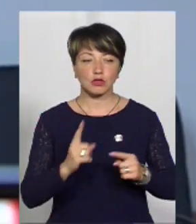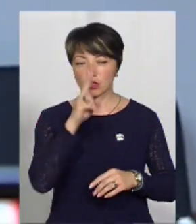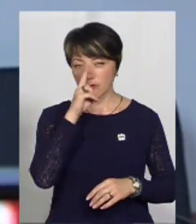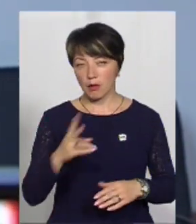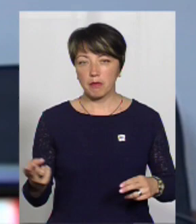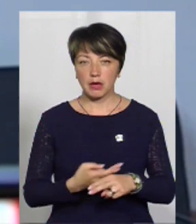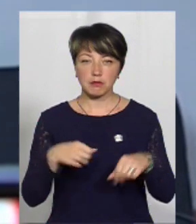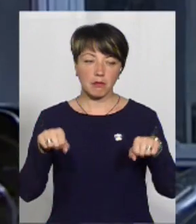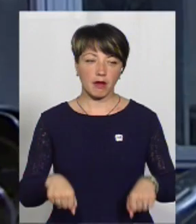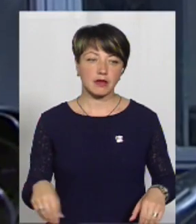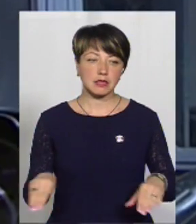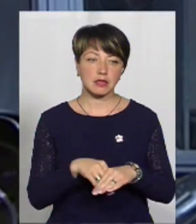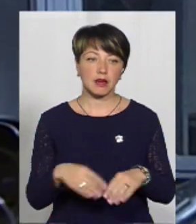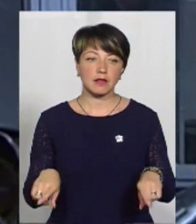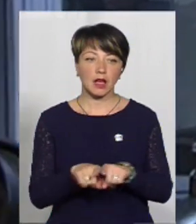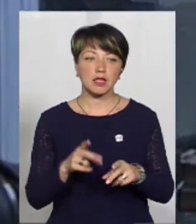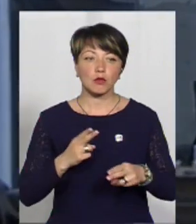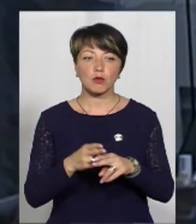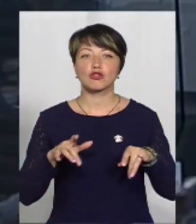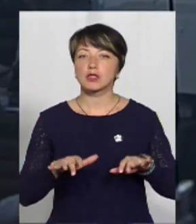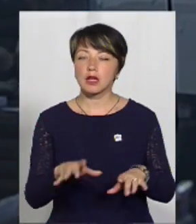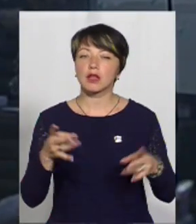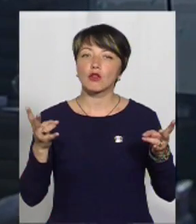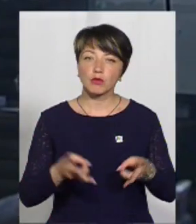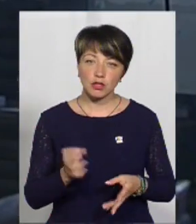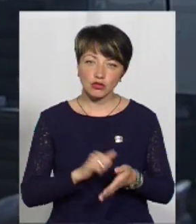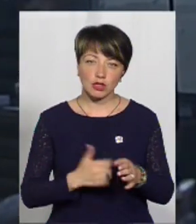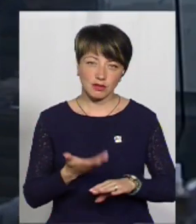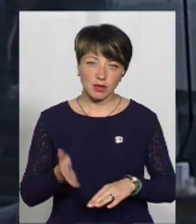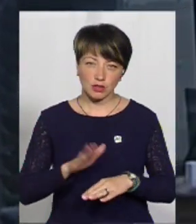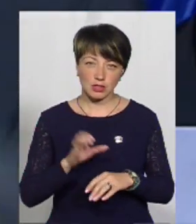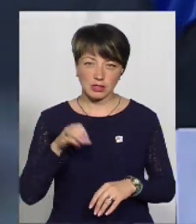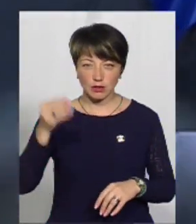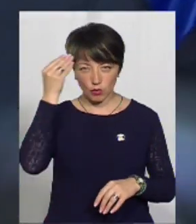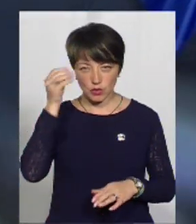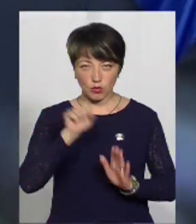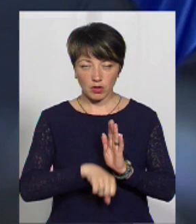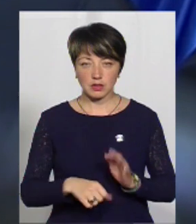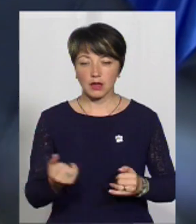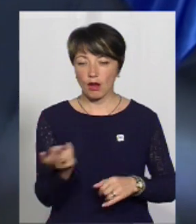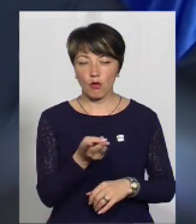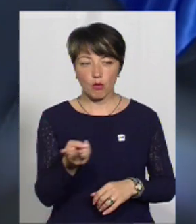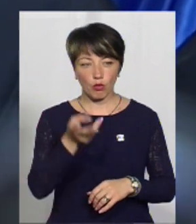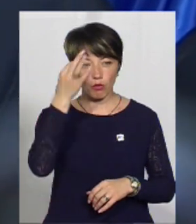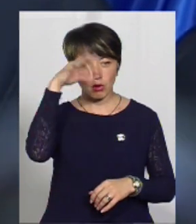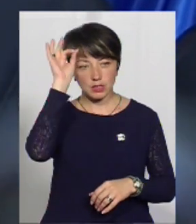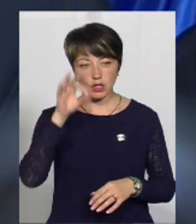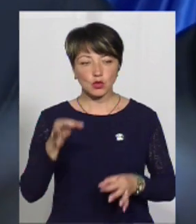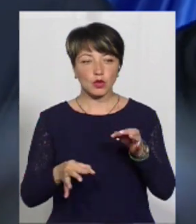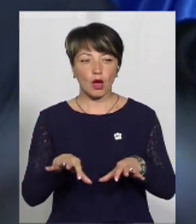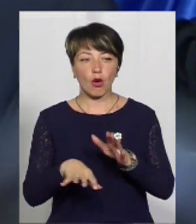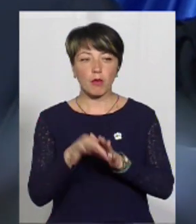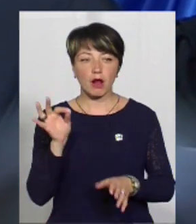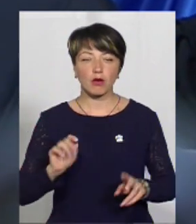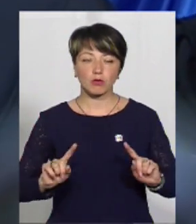права внести заставу. Такий запобіжний захід, кажуть, необхідний через тяжкість статті «Умисне вбивство». І для обох поліцейських суддя обирає